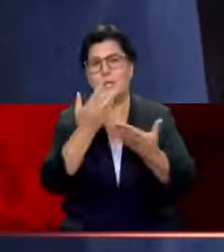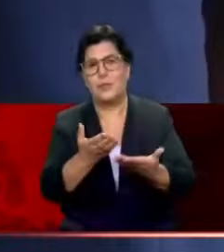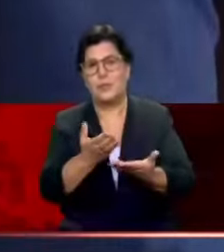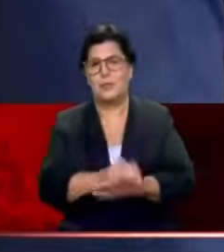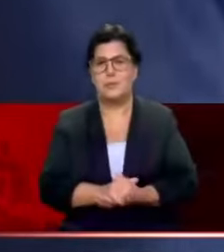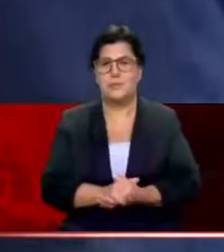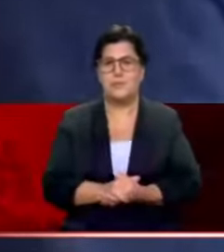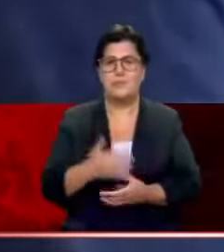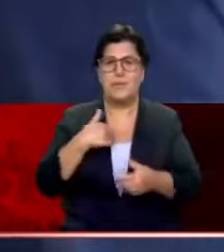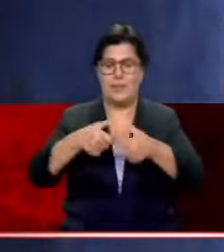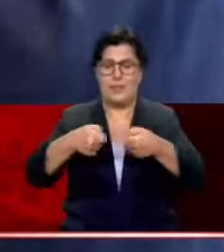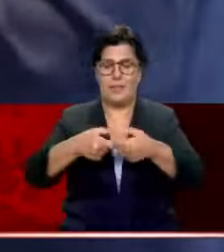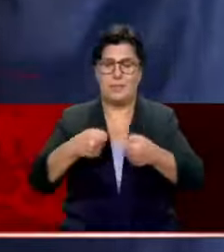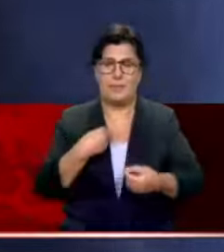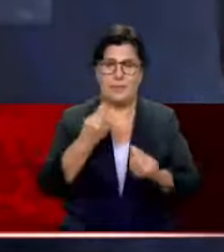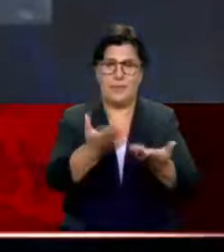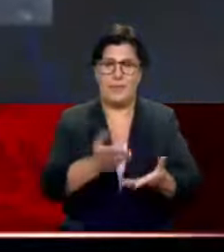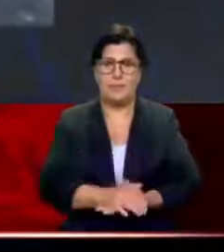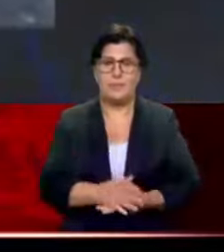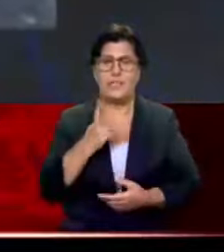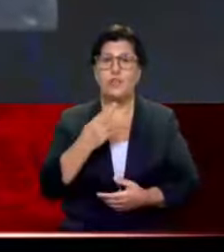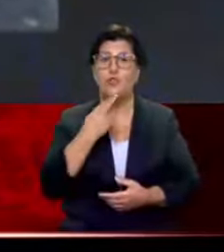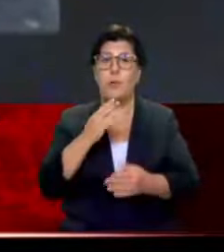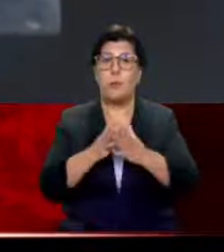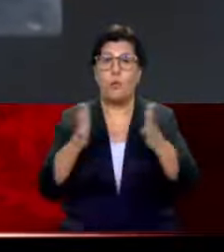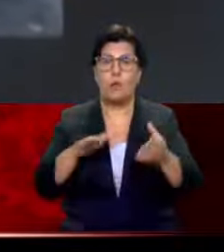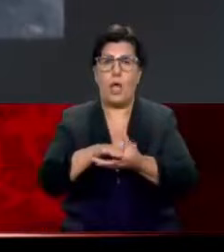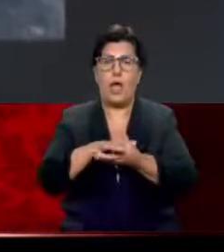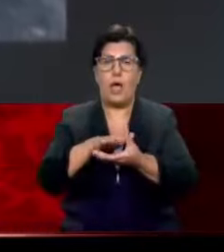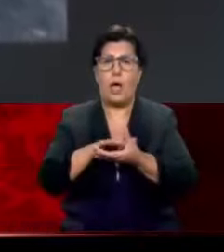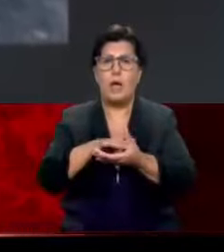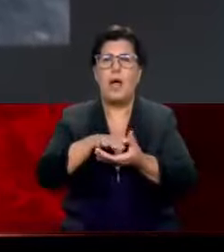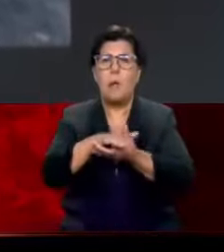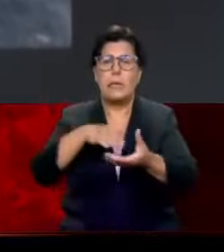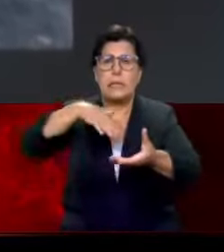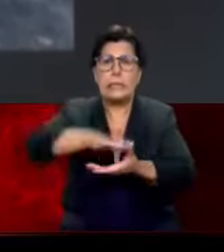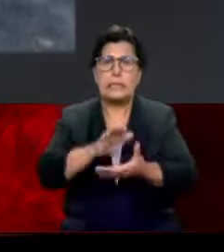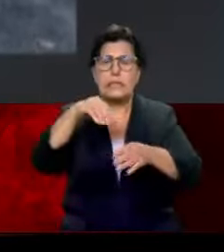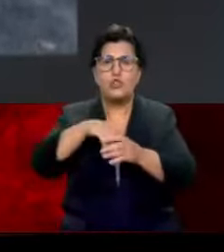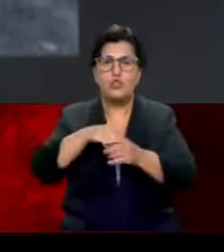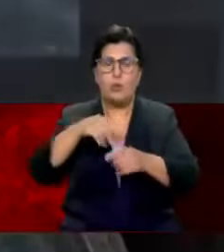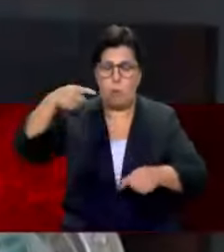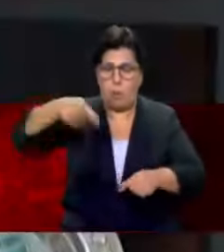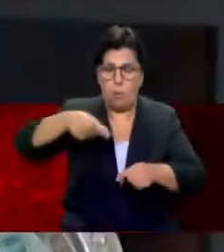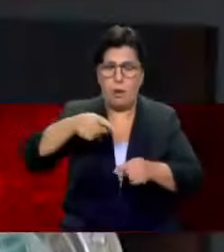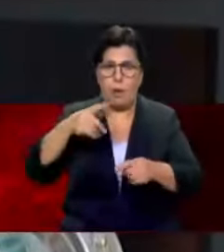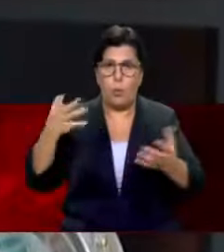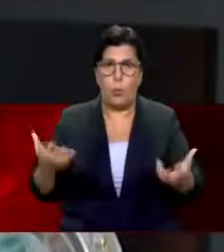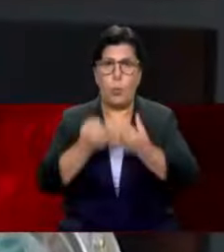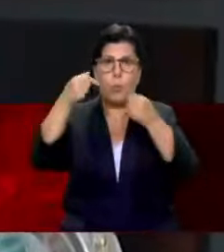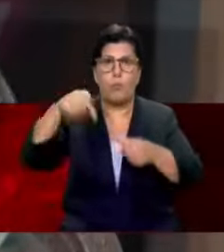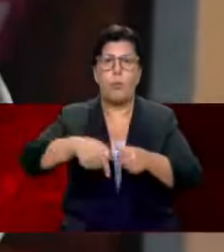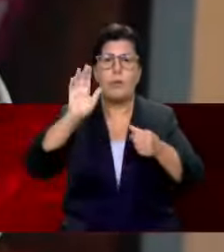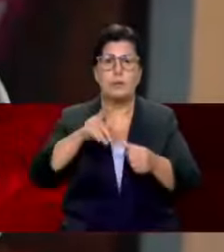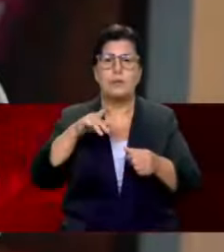olun Ben de size tespih Sağ olun Allah razı olsun 2 numara büyük ayakkabı giydiği için kurşunların hedefi olmaktan kurtuldu onu vuran kişi